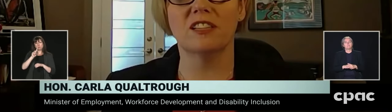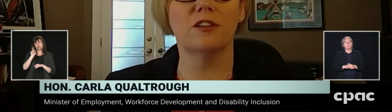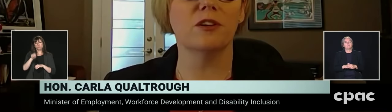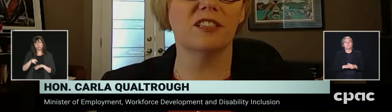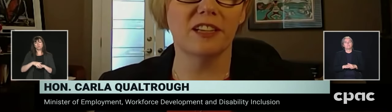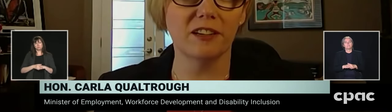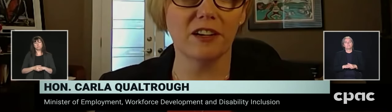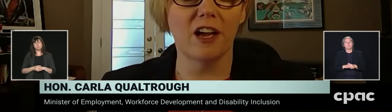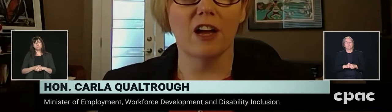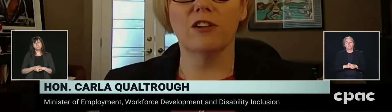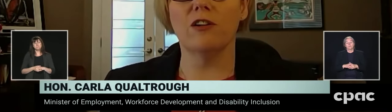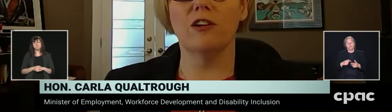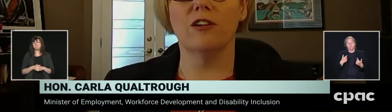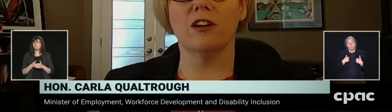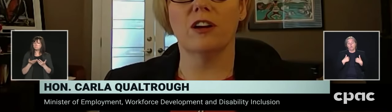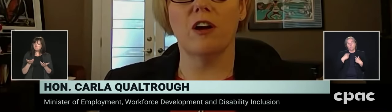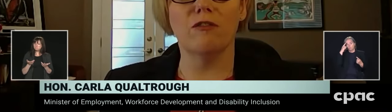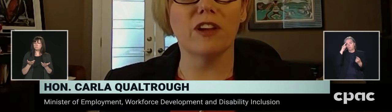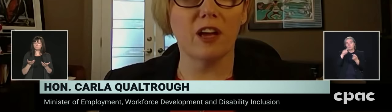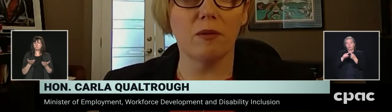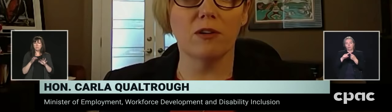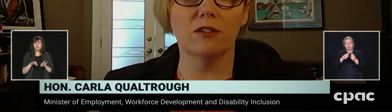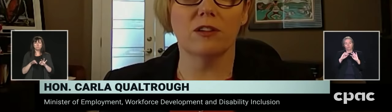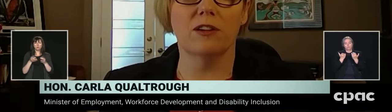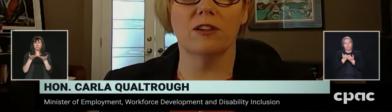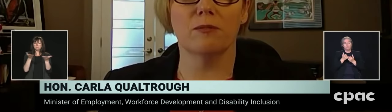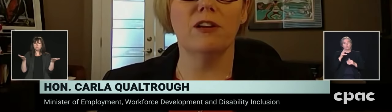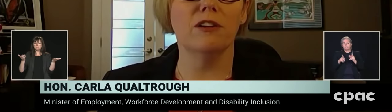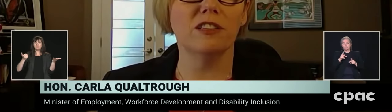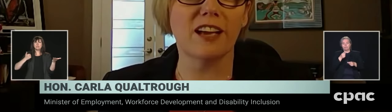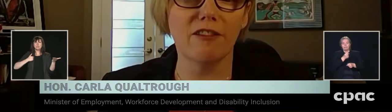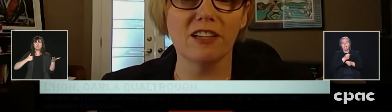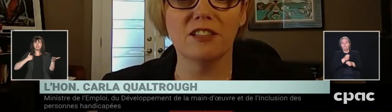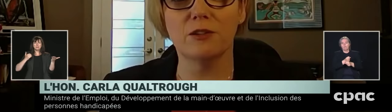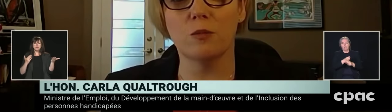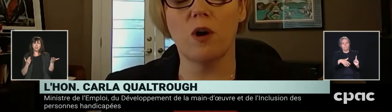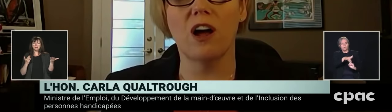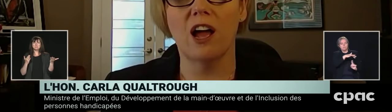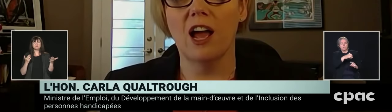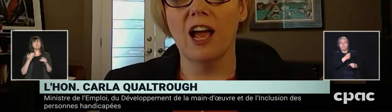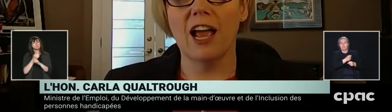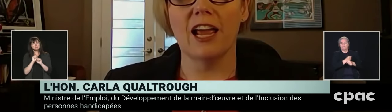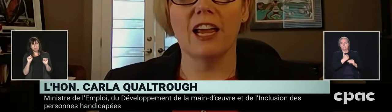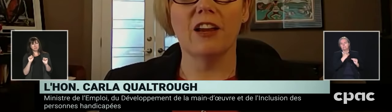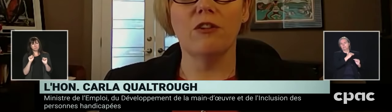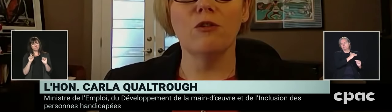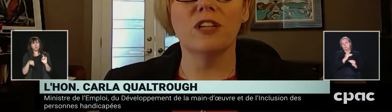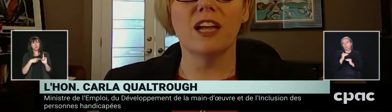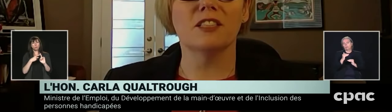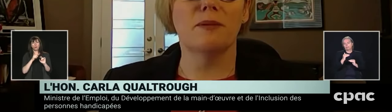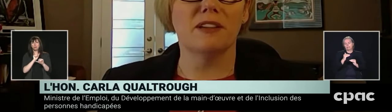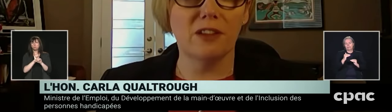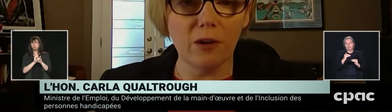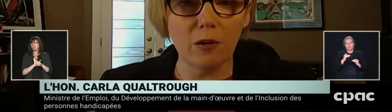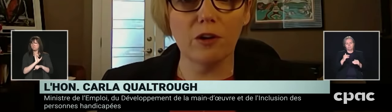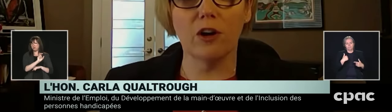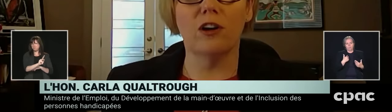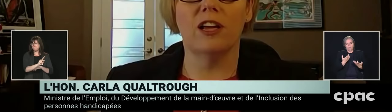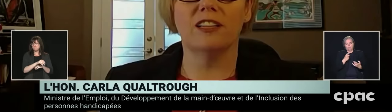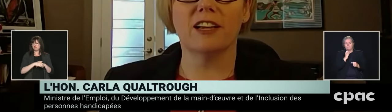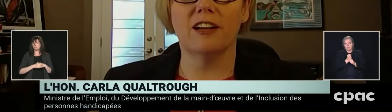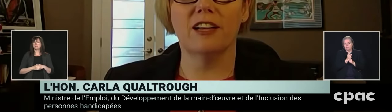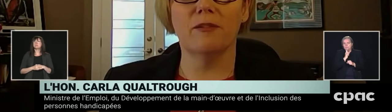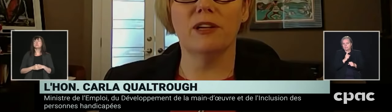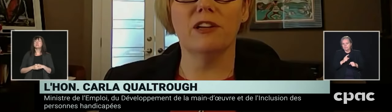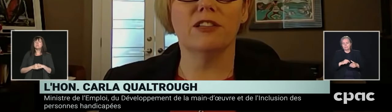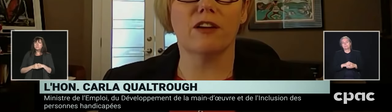sécuritaires dans leur environnement, dans leur milieu de travail, excuse-moi. Et nous expectons que